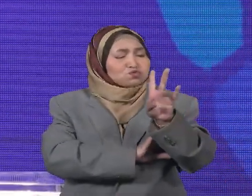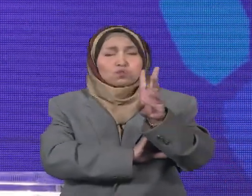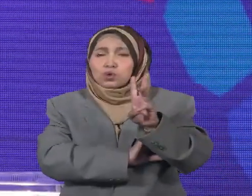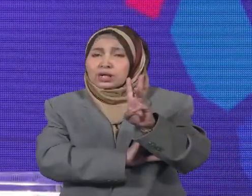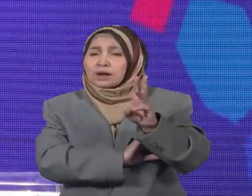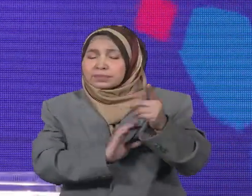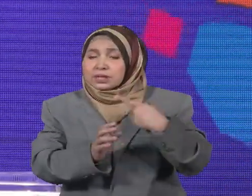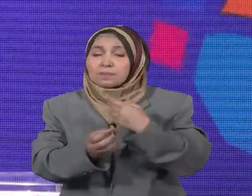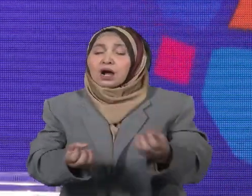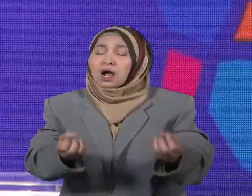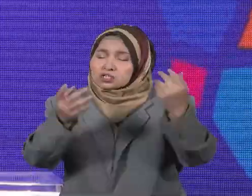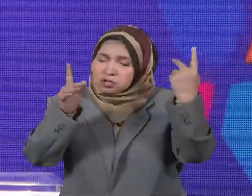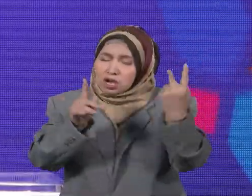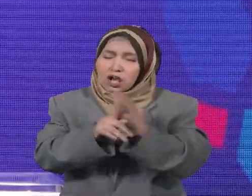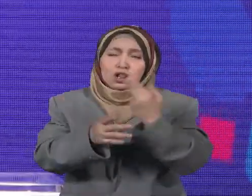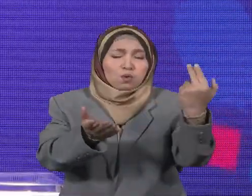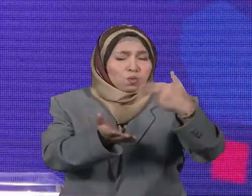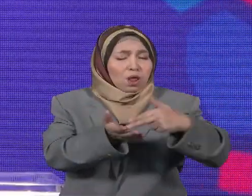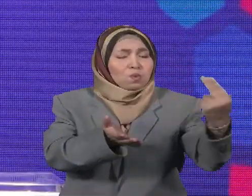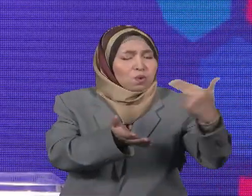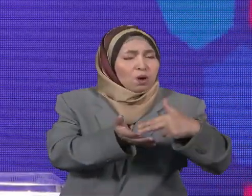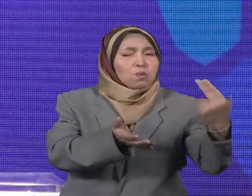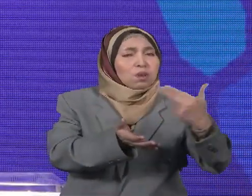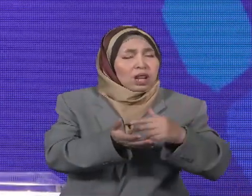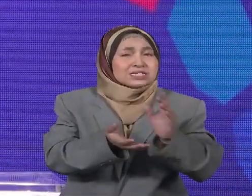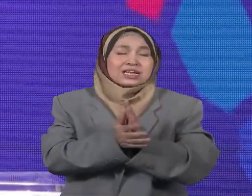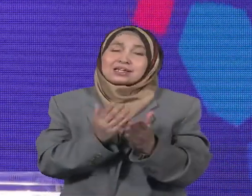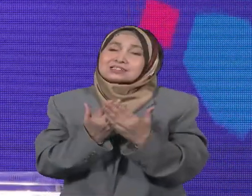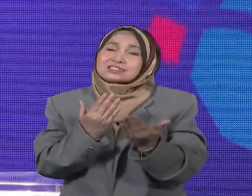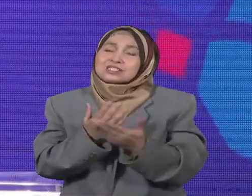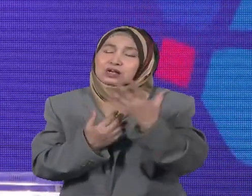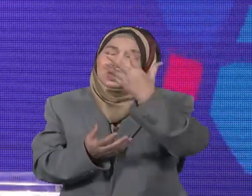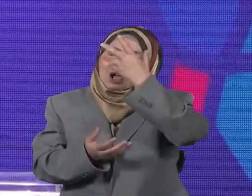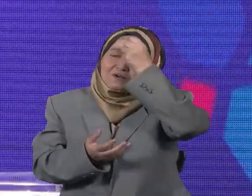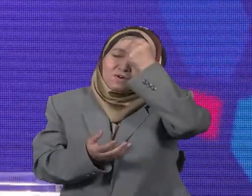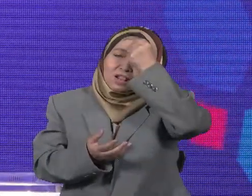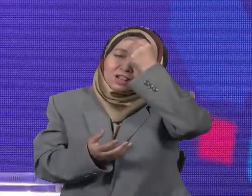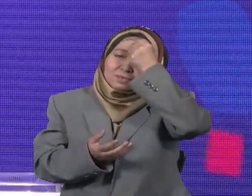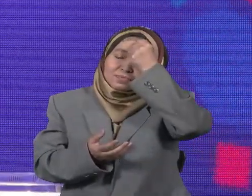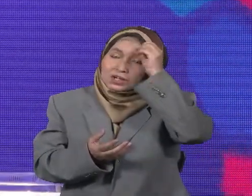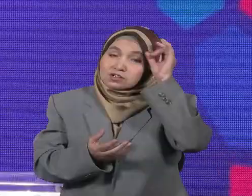ni kita banyak kali ulang . Jadi mudah-mudahan senanglah kita nak hafal jagi insya-Allah taala.